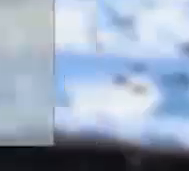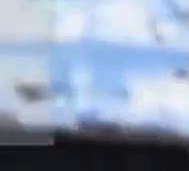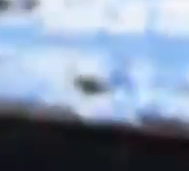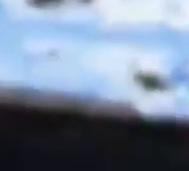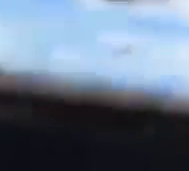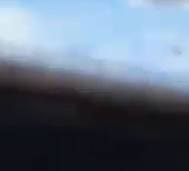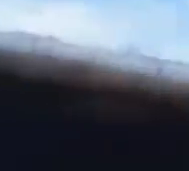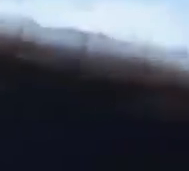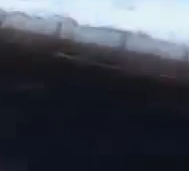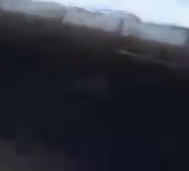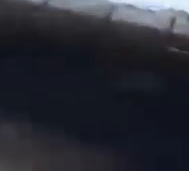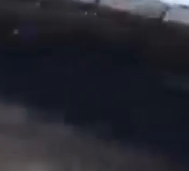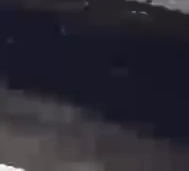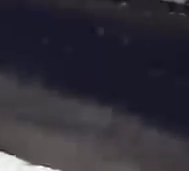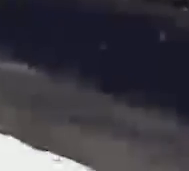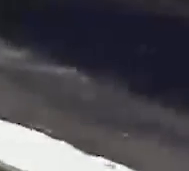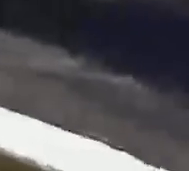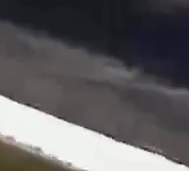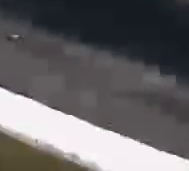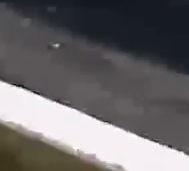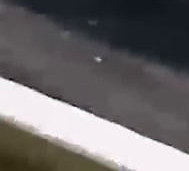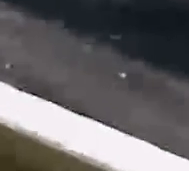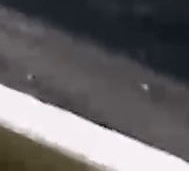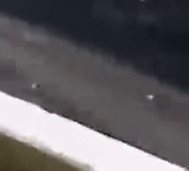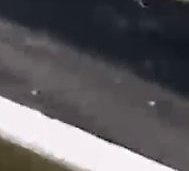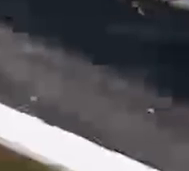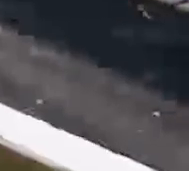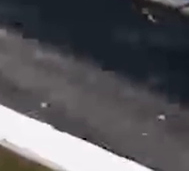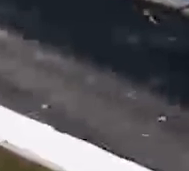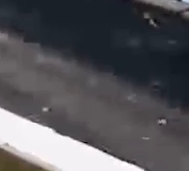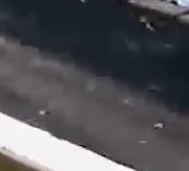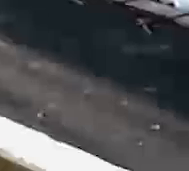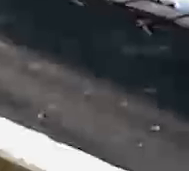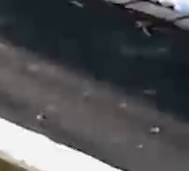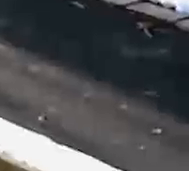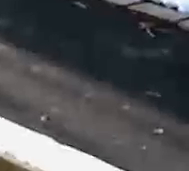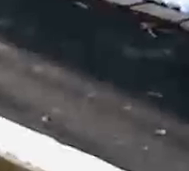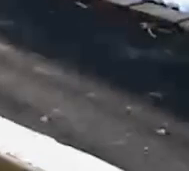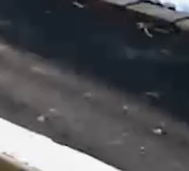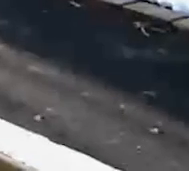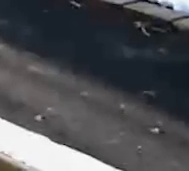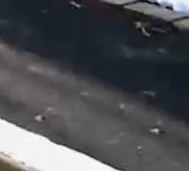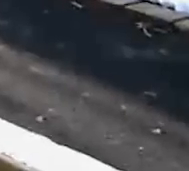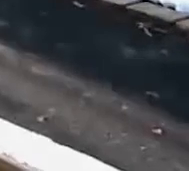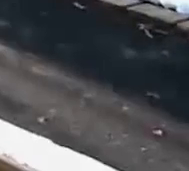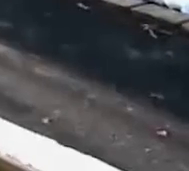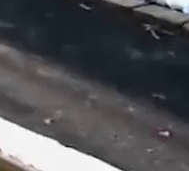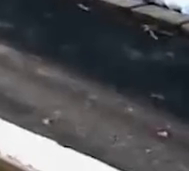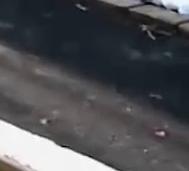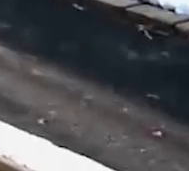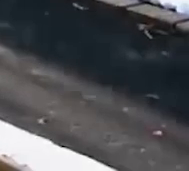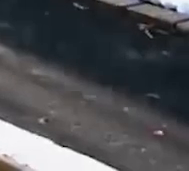permis de mieux se connaître. De gros travaux ont été entrepris pour la réalisation de cette manifestation, comme de rendre accessible la